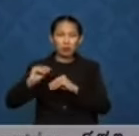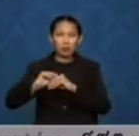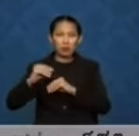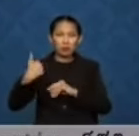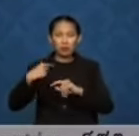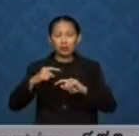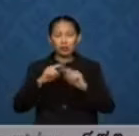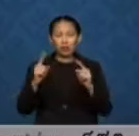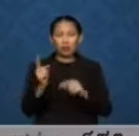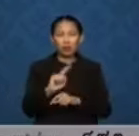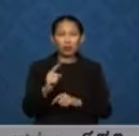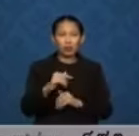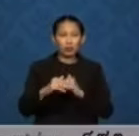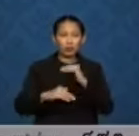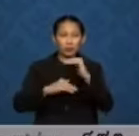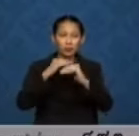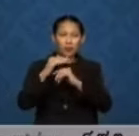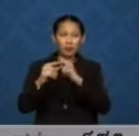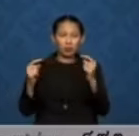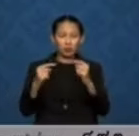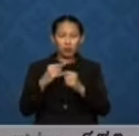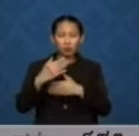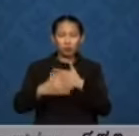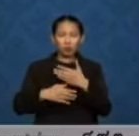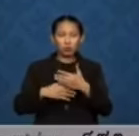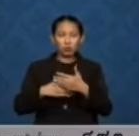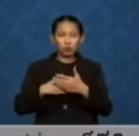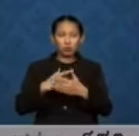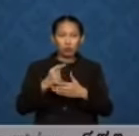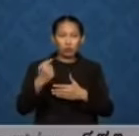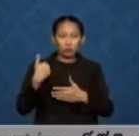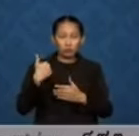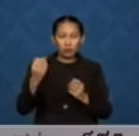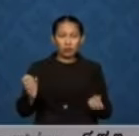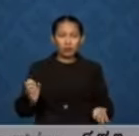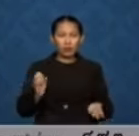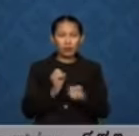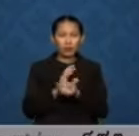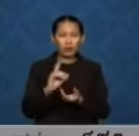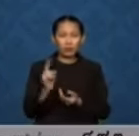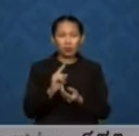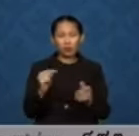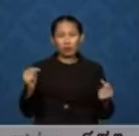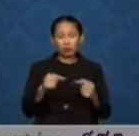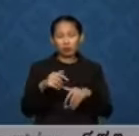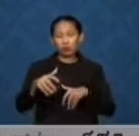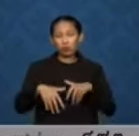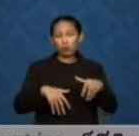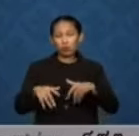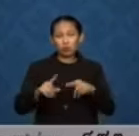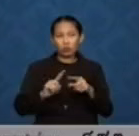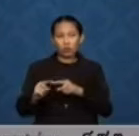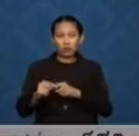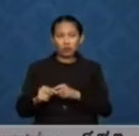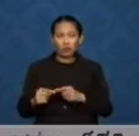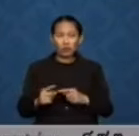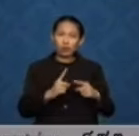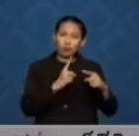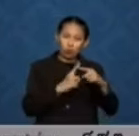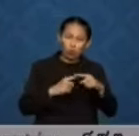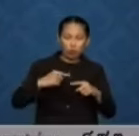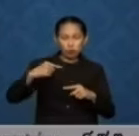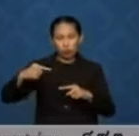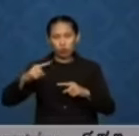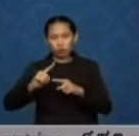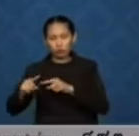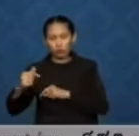ทยแต่อย่างไรก็ตามค่ะการเติบโตของธุรกิจนี้ก็มาพร้อมกับผลกระทบต่อชุมชนในหลายด้านทั้งด้านบวกและด้านลบ